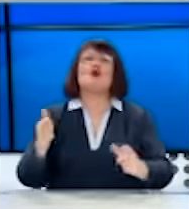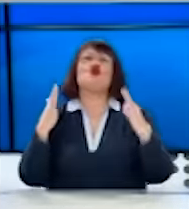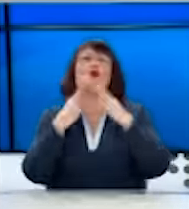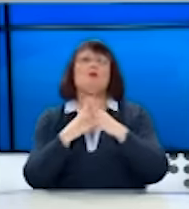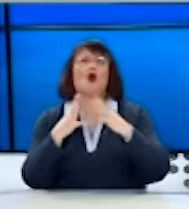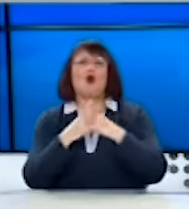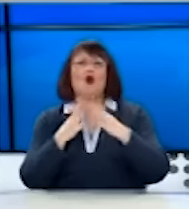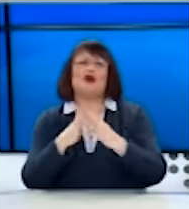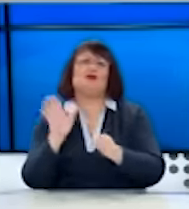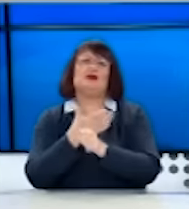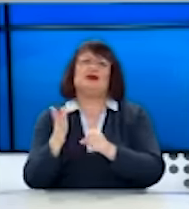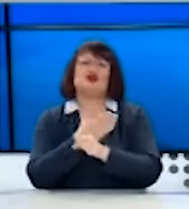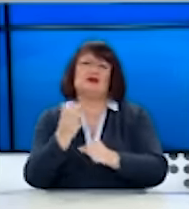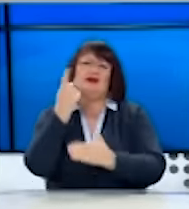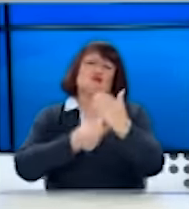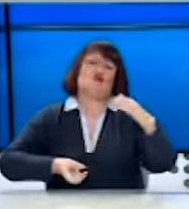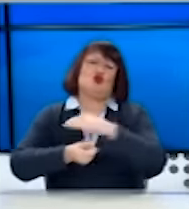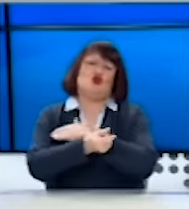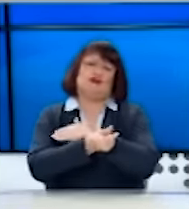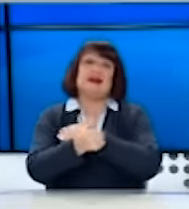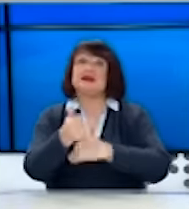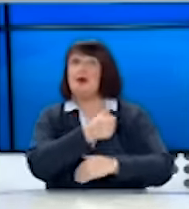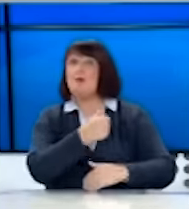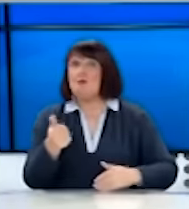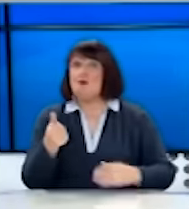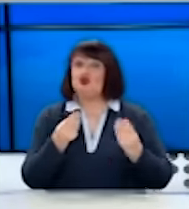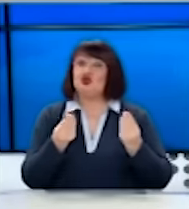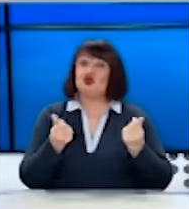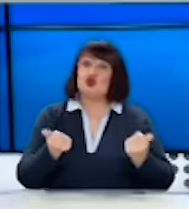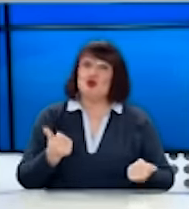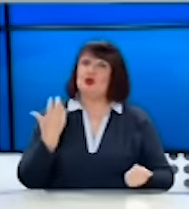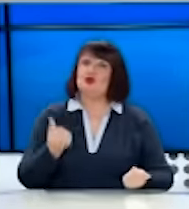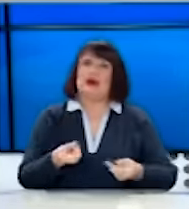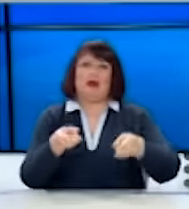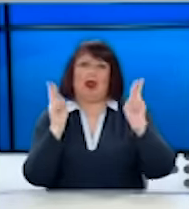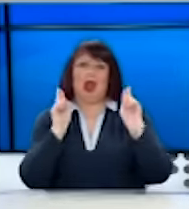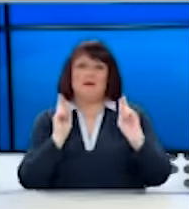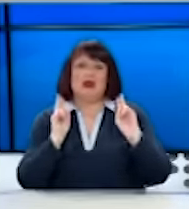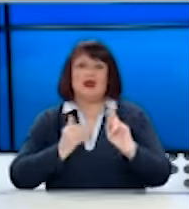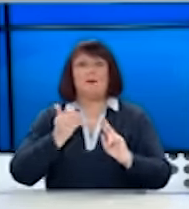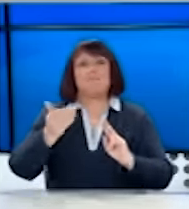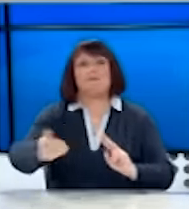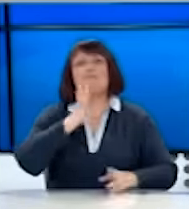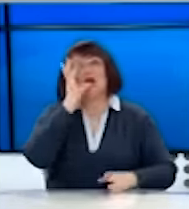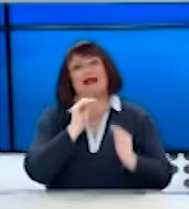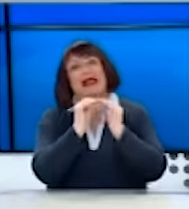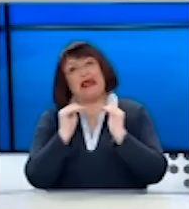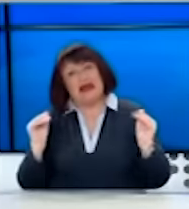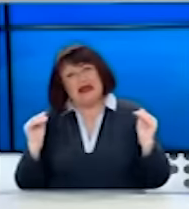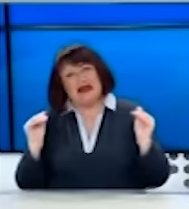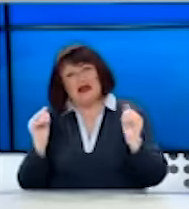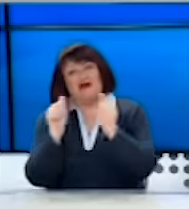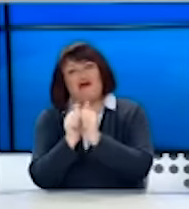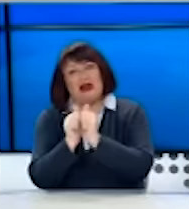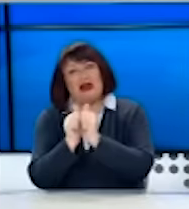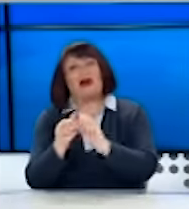πόλεμο, καταστροφή, προσφυγιά. Μόνο έτσι υπάρχει ελπίδα για ένα μέλλον πραγματικής ειρήνης,